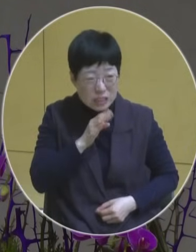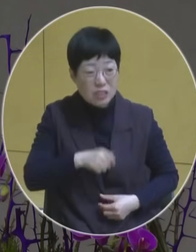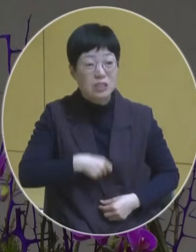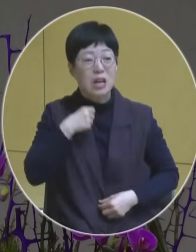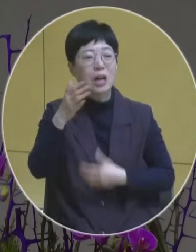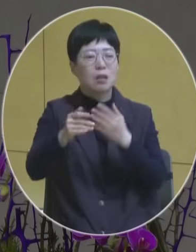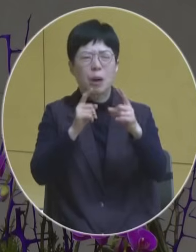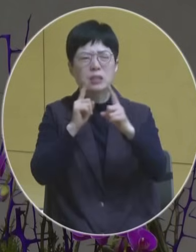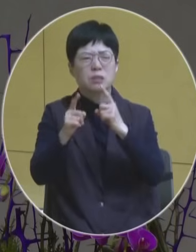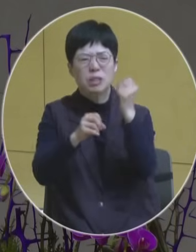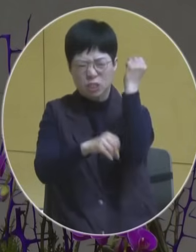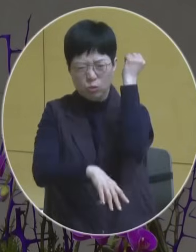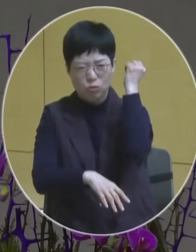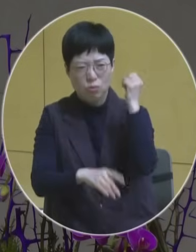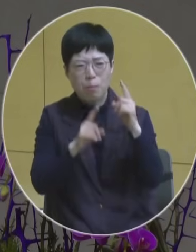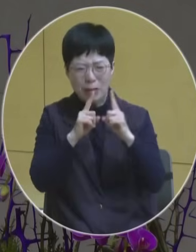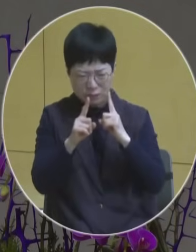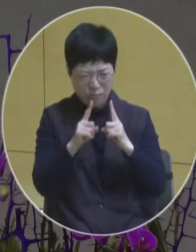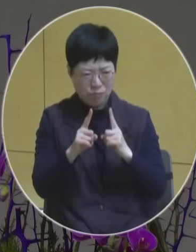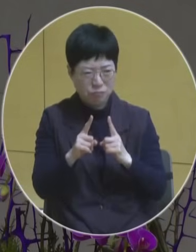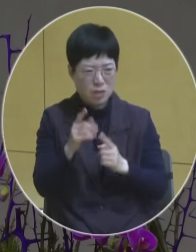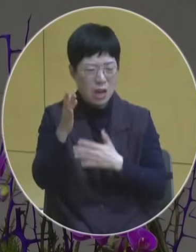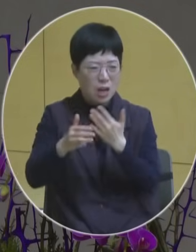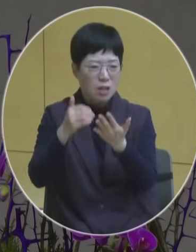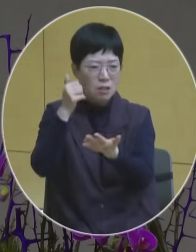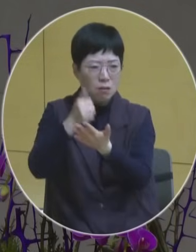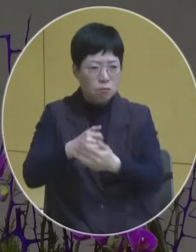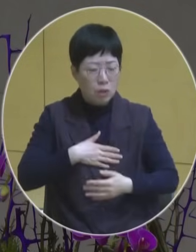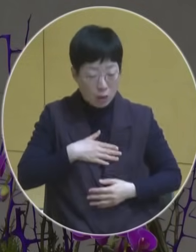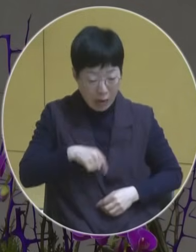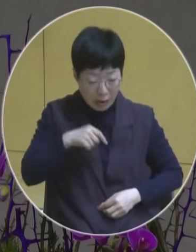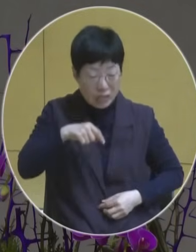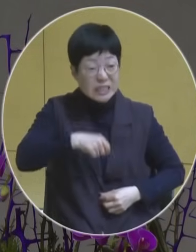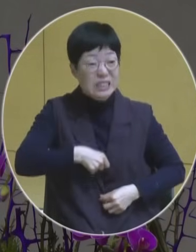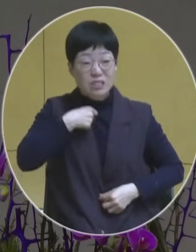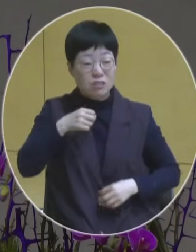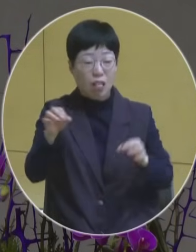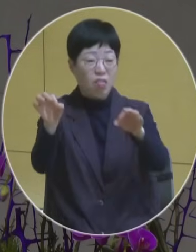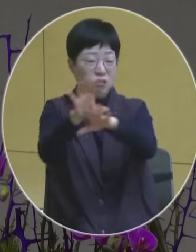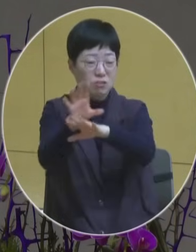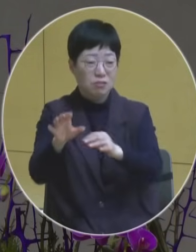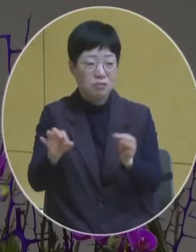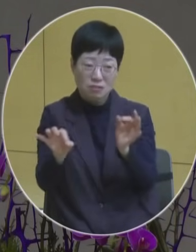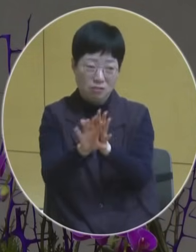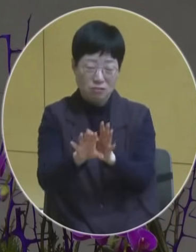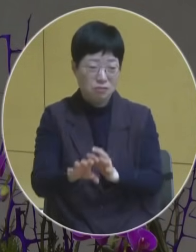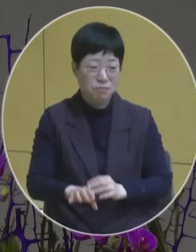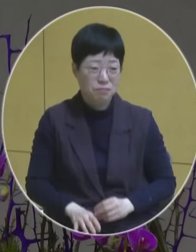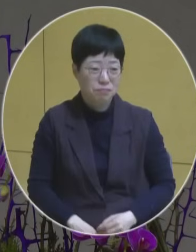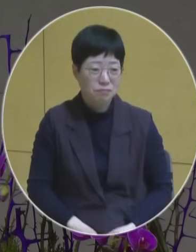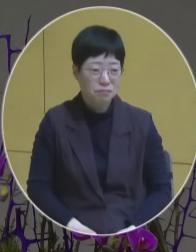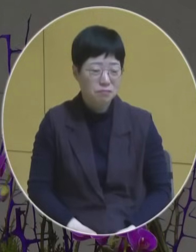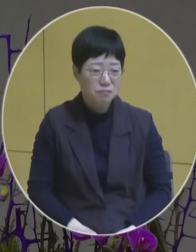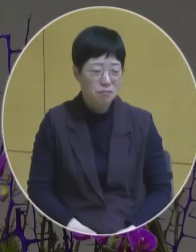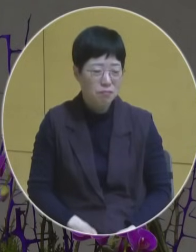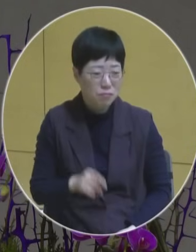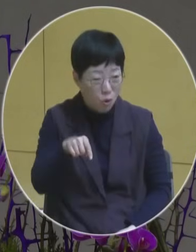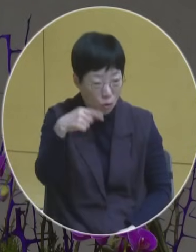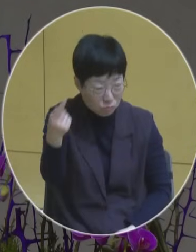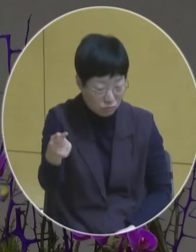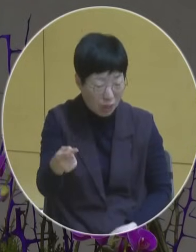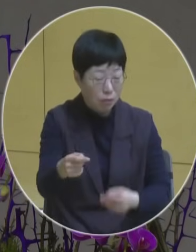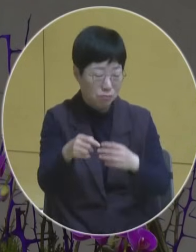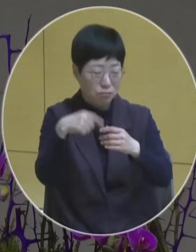말씀의 기준밖에 없어요. 하나님밖에 없어요. 우리 속에 이 의를 상실해버렸어요. 하나님의 의를 회복하는 거예요. 그 다음에